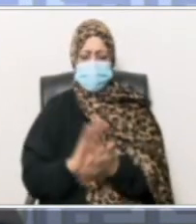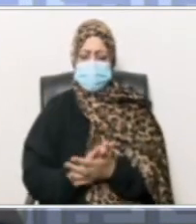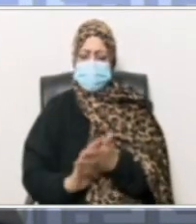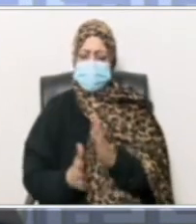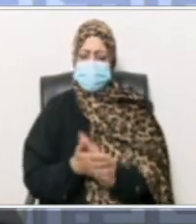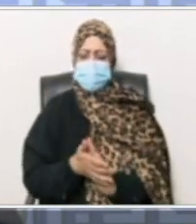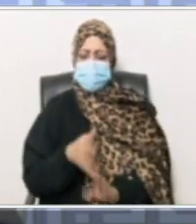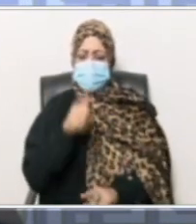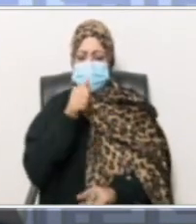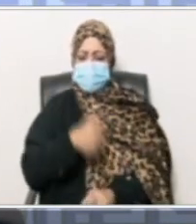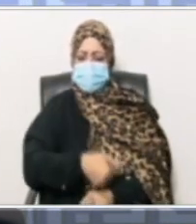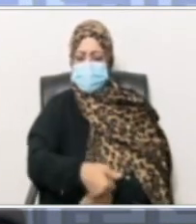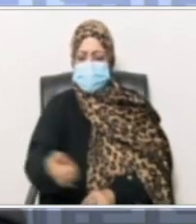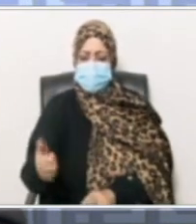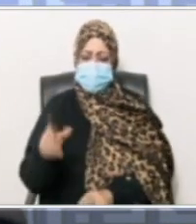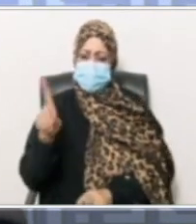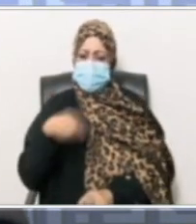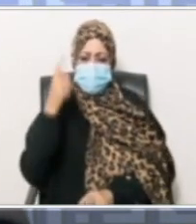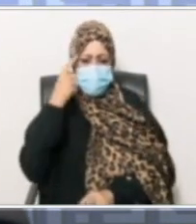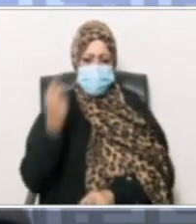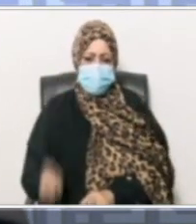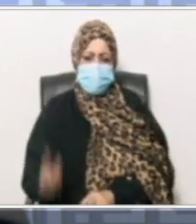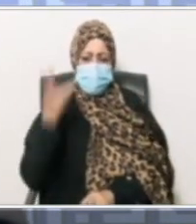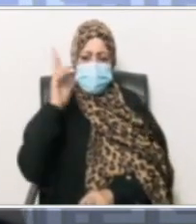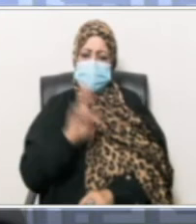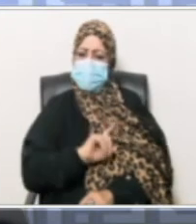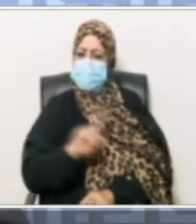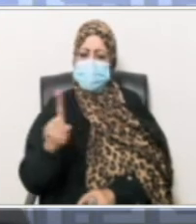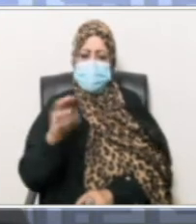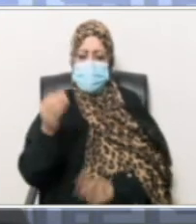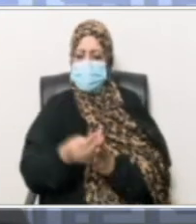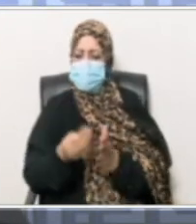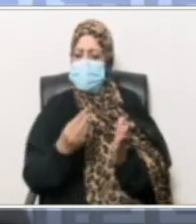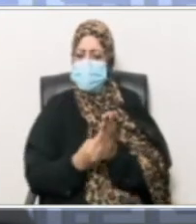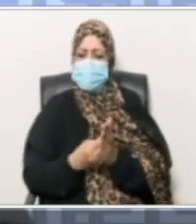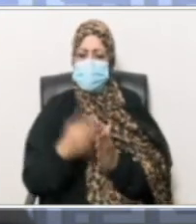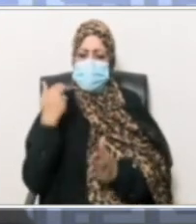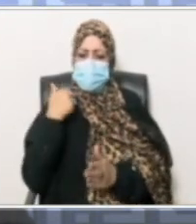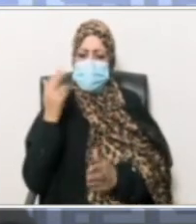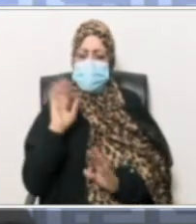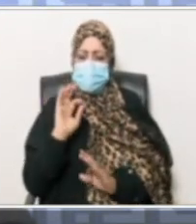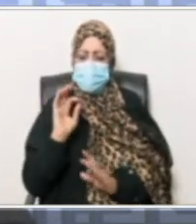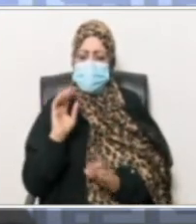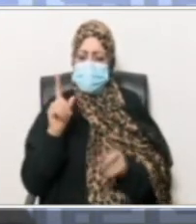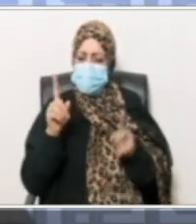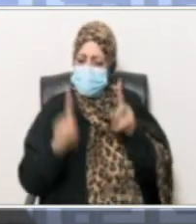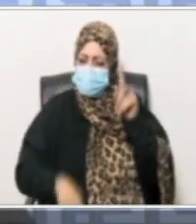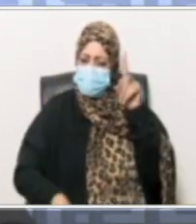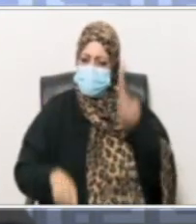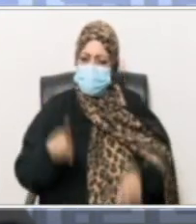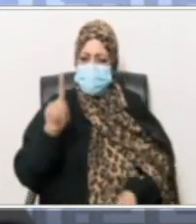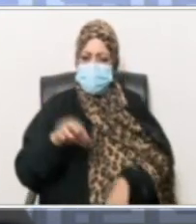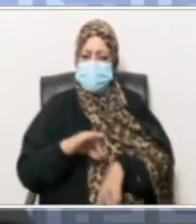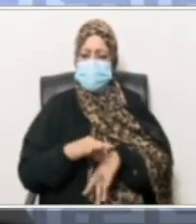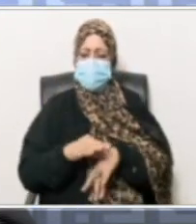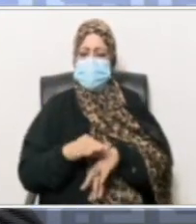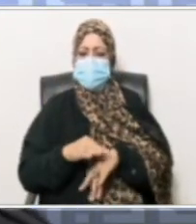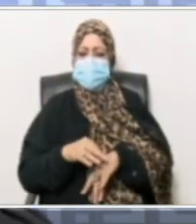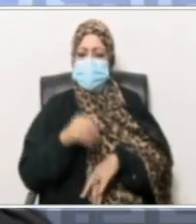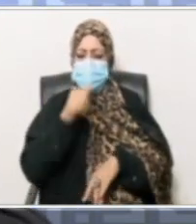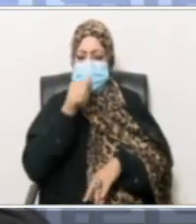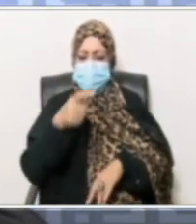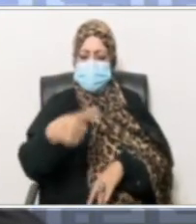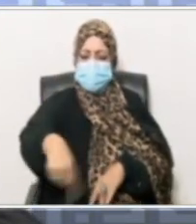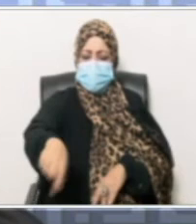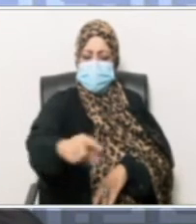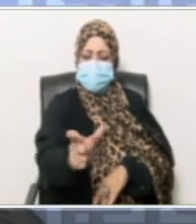ينبغي الإنسان أن يفعله. بعض الناس عندنا قديما كانوا يجعلون في أحواض على القبور، يجعلون في حوض صغير